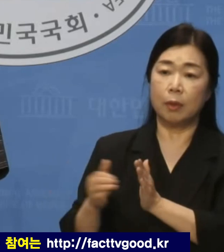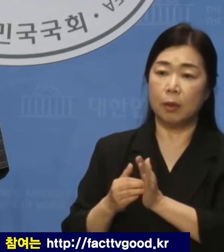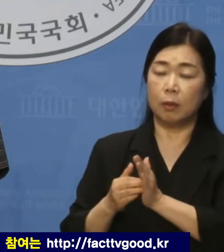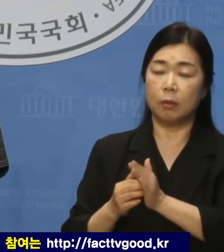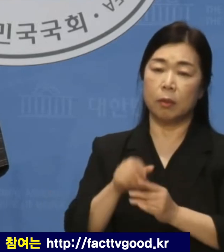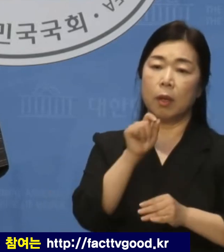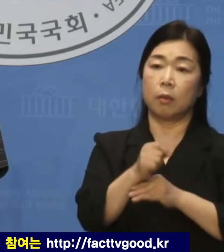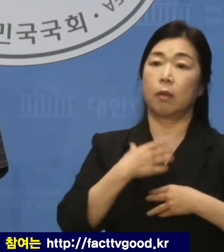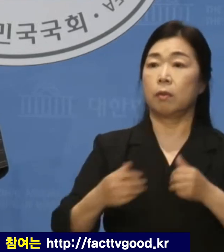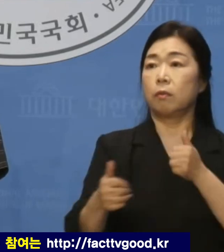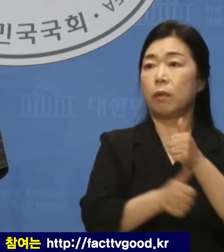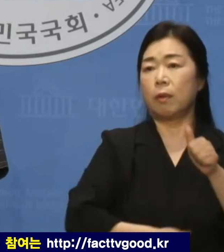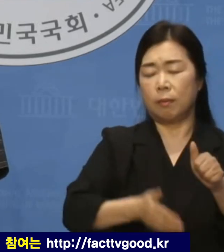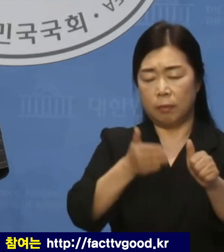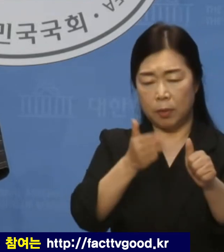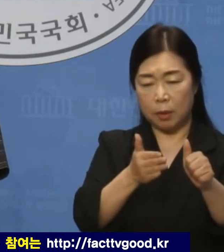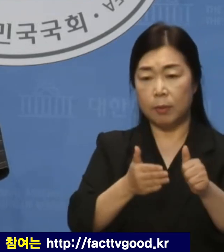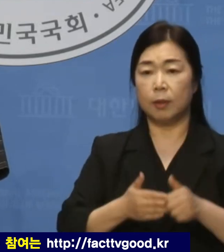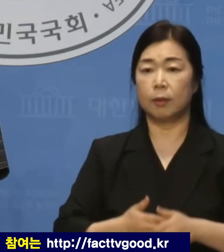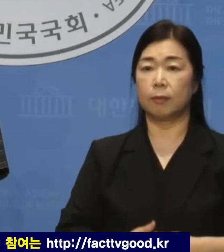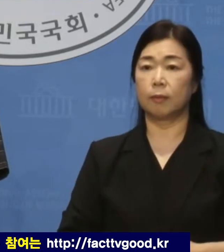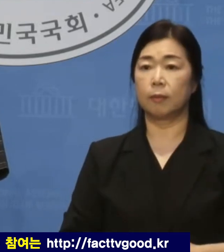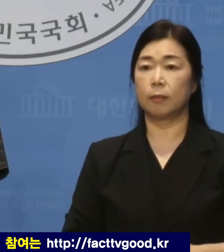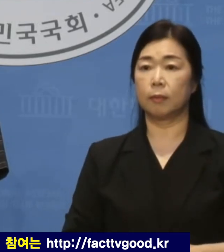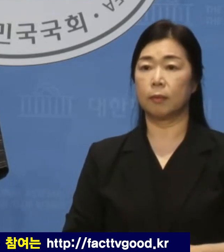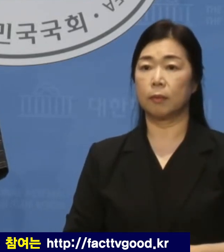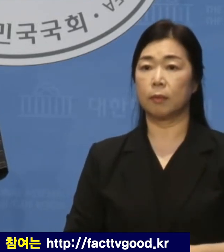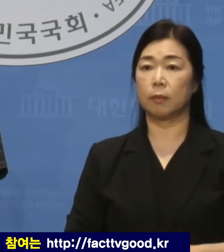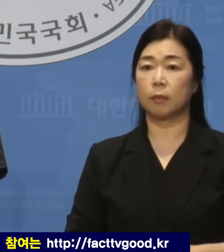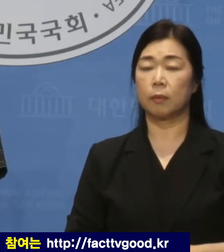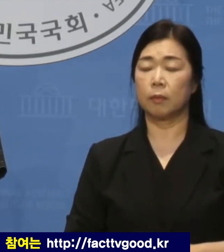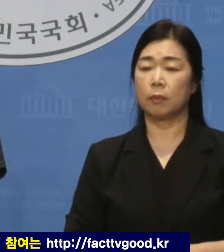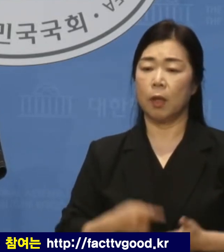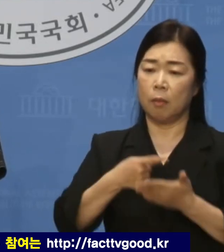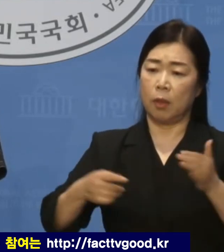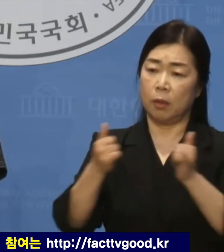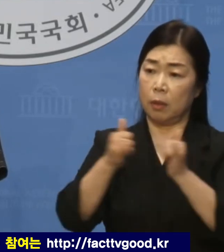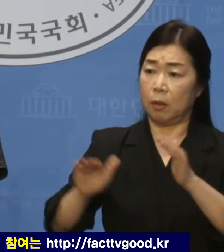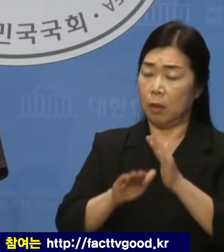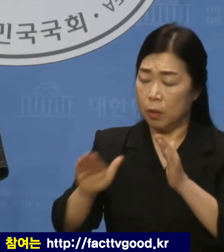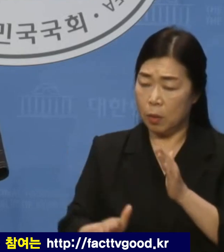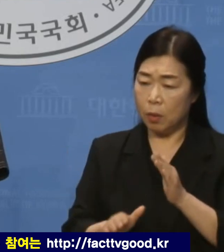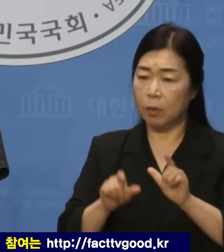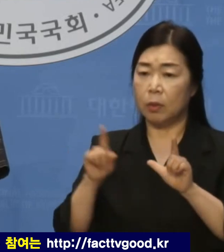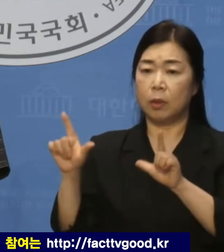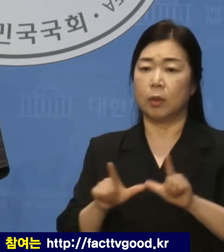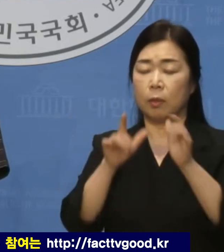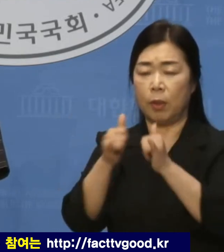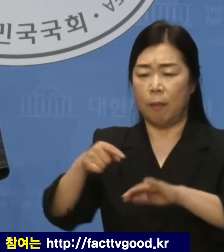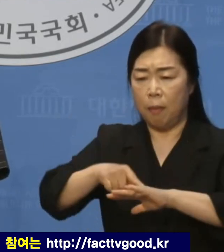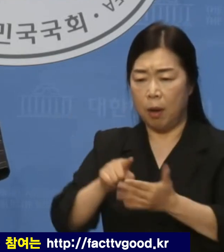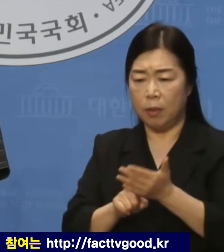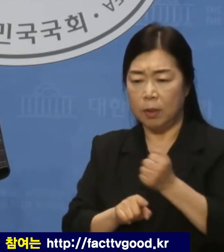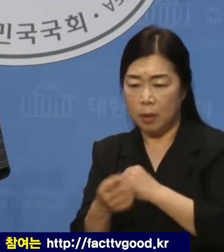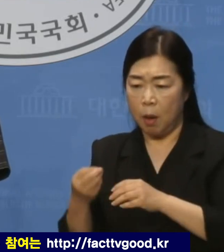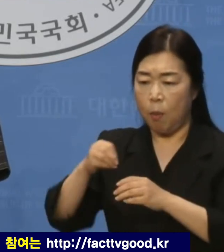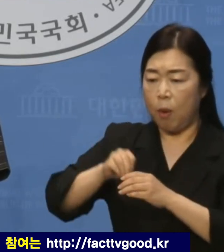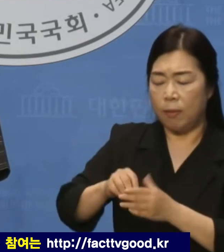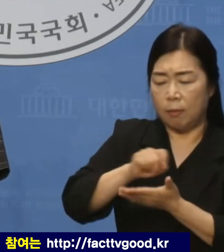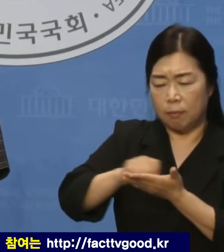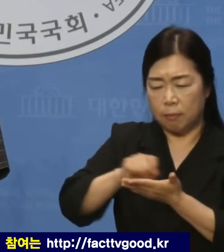행안위 위원님들께 간곡히 부탁드립니다. 유가족과 시민들의 마음과 뜻이 담긴 이